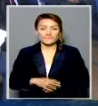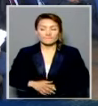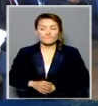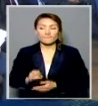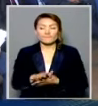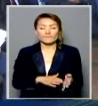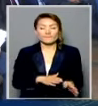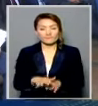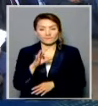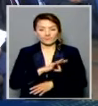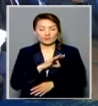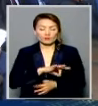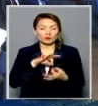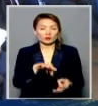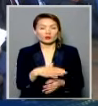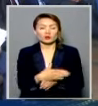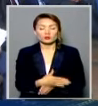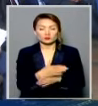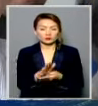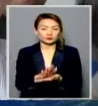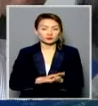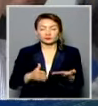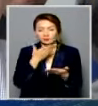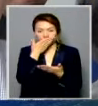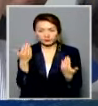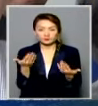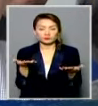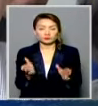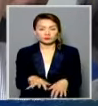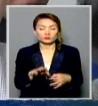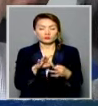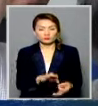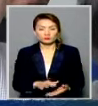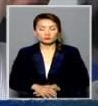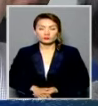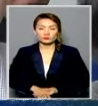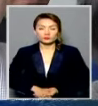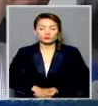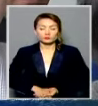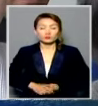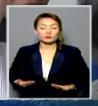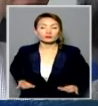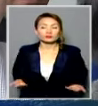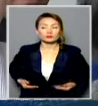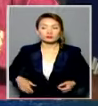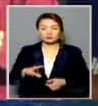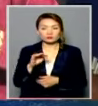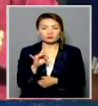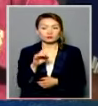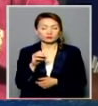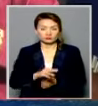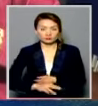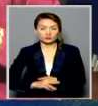после использования земли не приводят ее в порядок, а оставляют в прежнем состоянии. Житель села Мурат